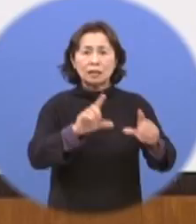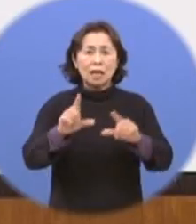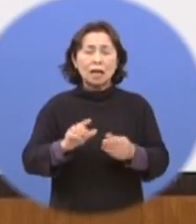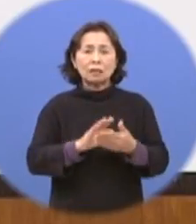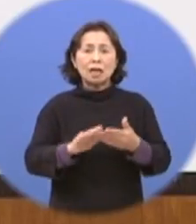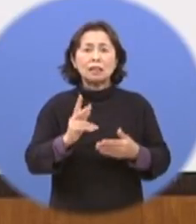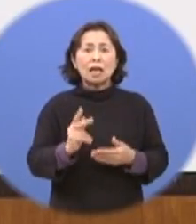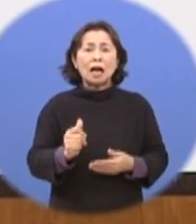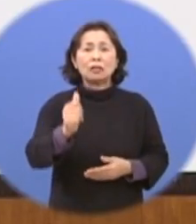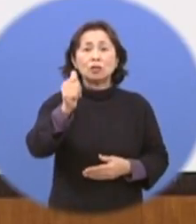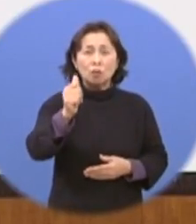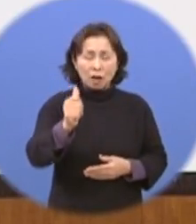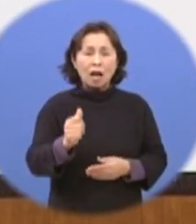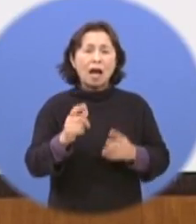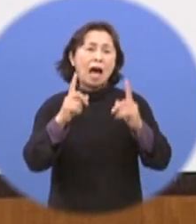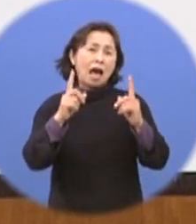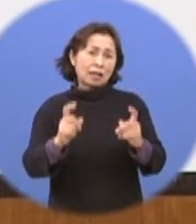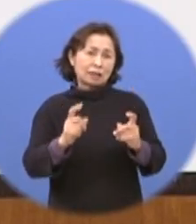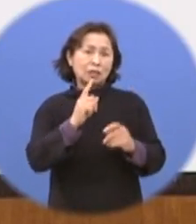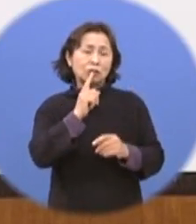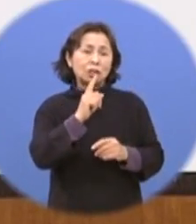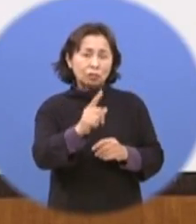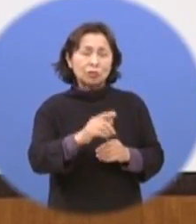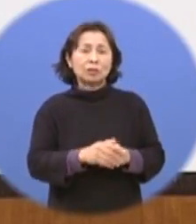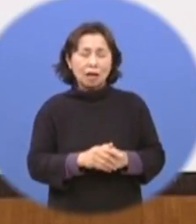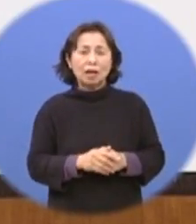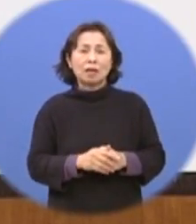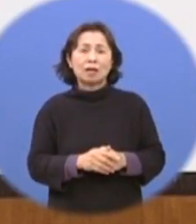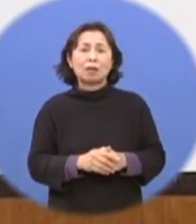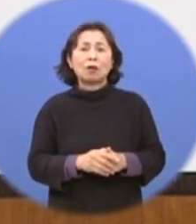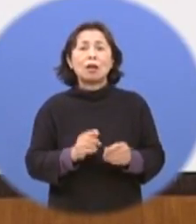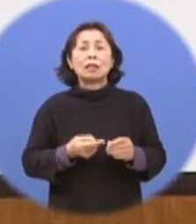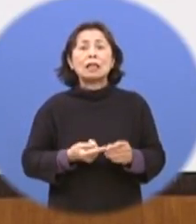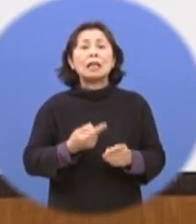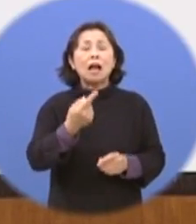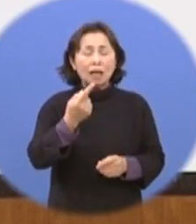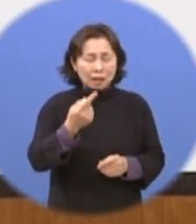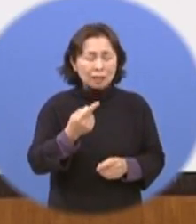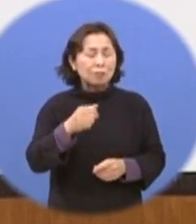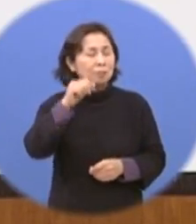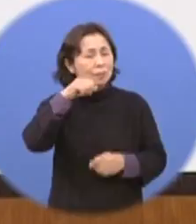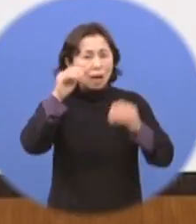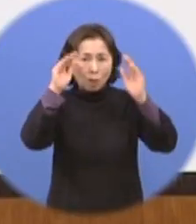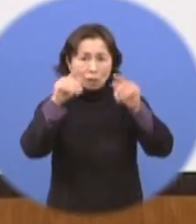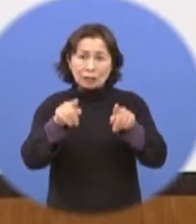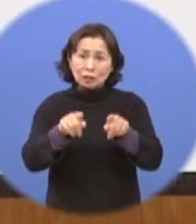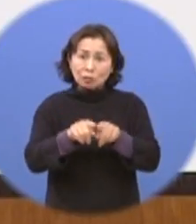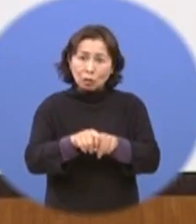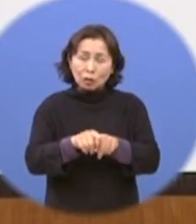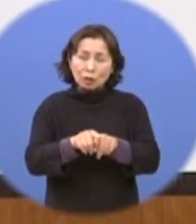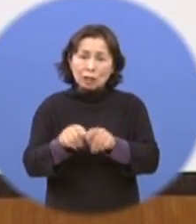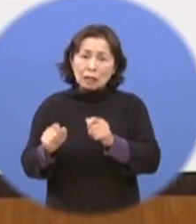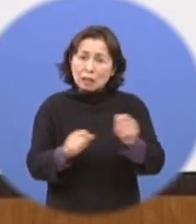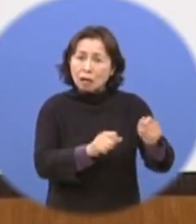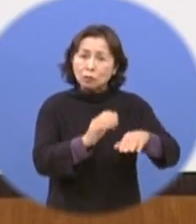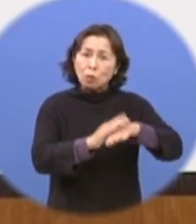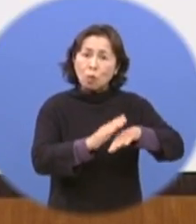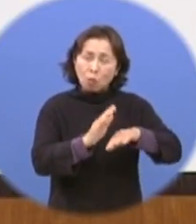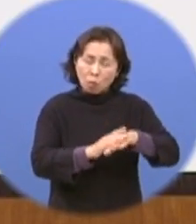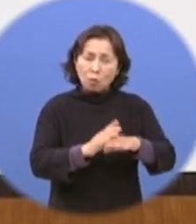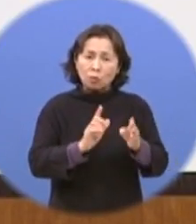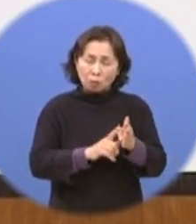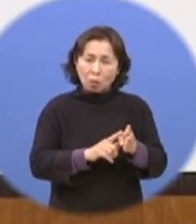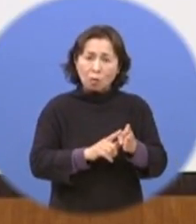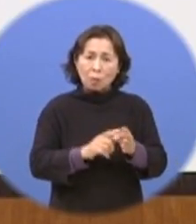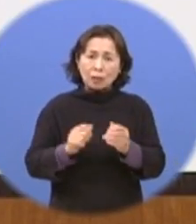の藪の課長があいさつしこのセミナーを機会にペットと一緒にどのように避難するかまた避難所で一緒